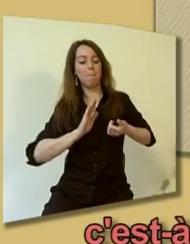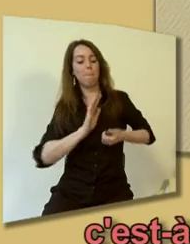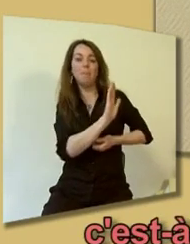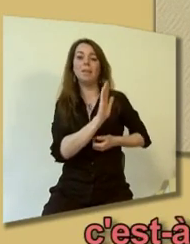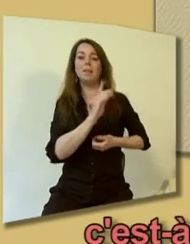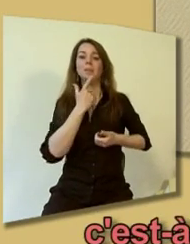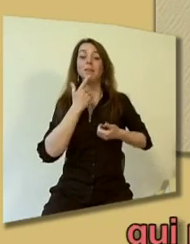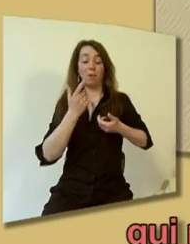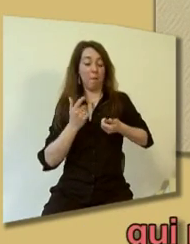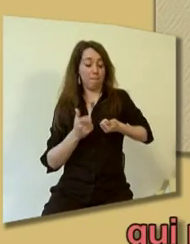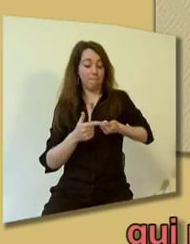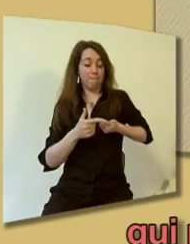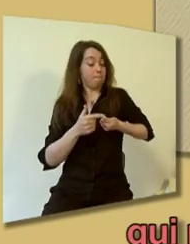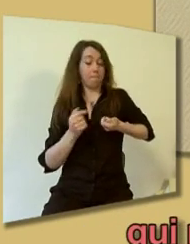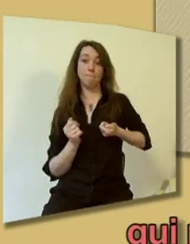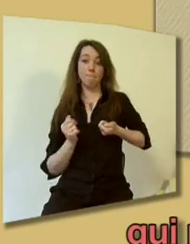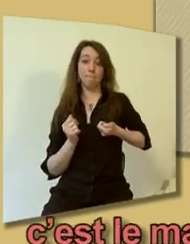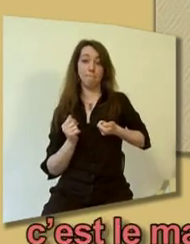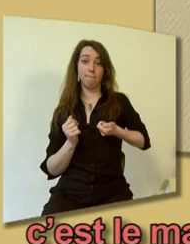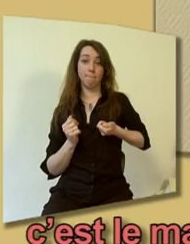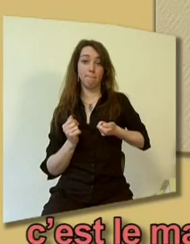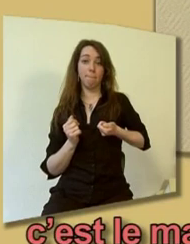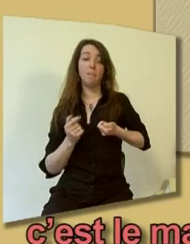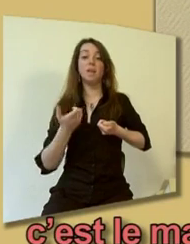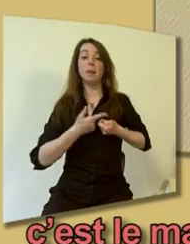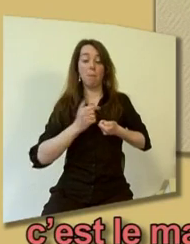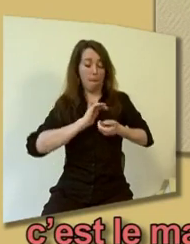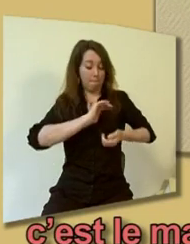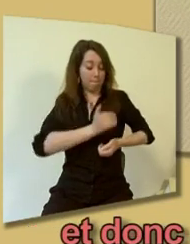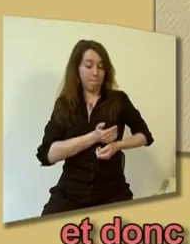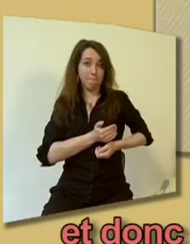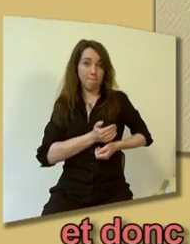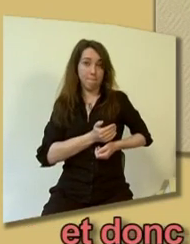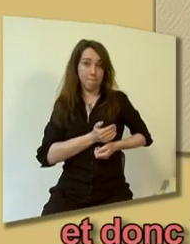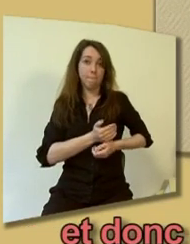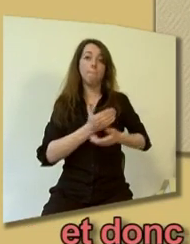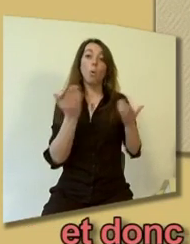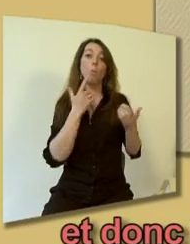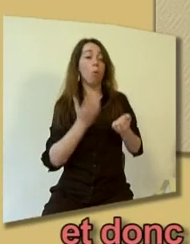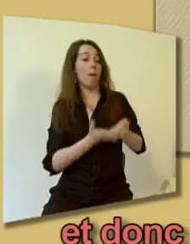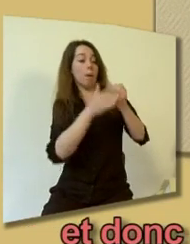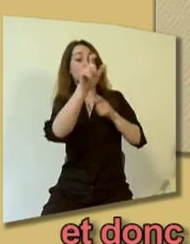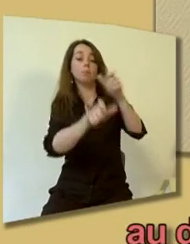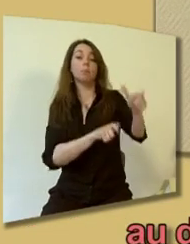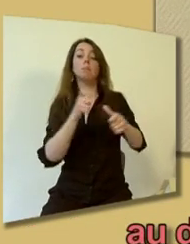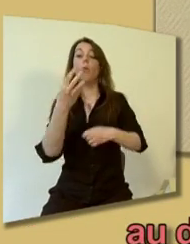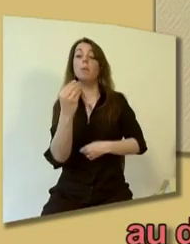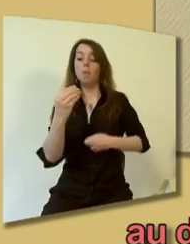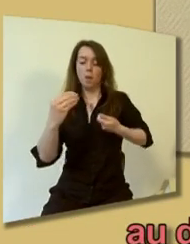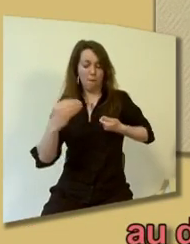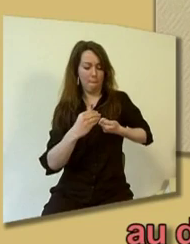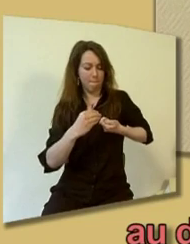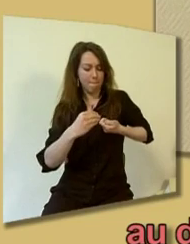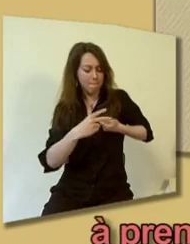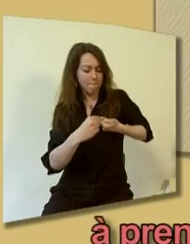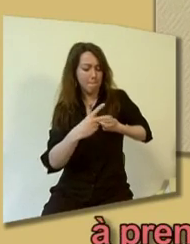particulière, c'est-à-dire le mamelon ne ressort pas. C'est un mamelon ombiliqué. Et donc pour aider le bébé au début à réussir